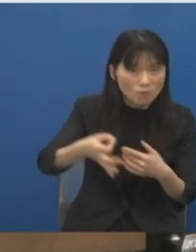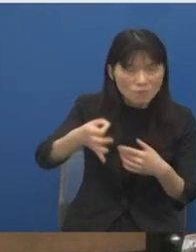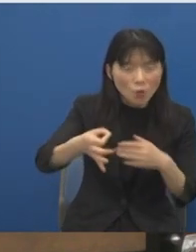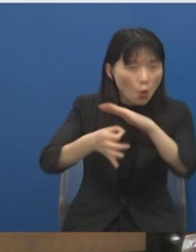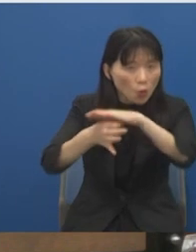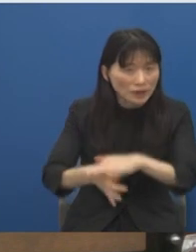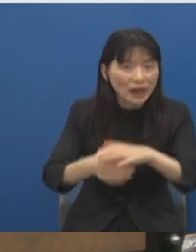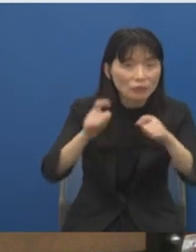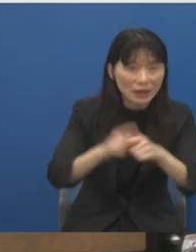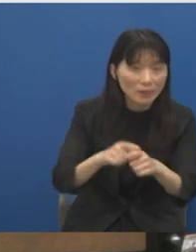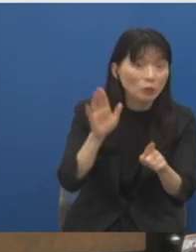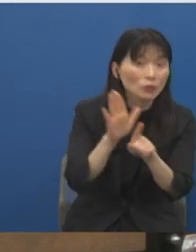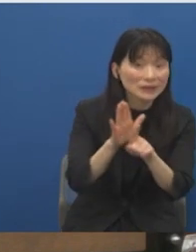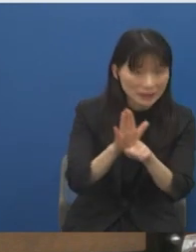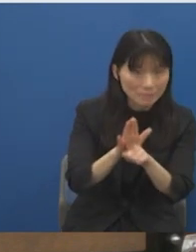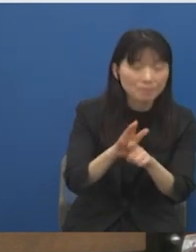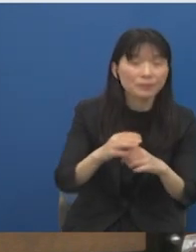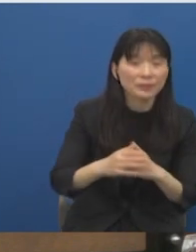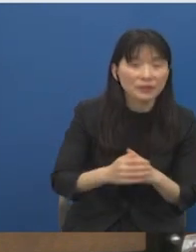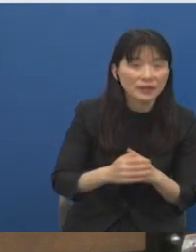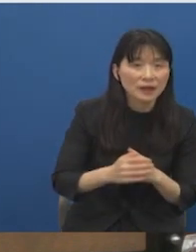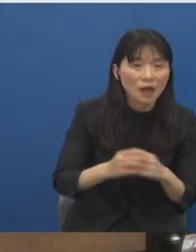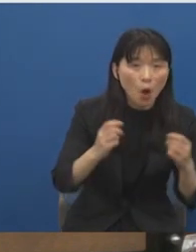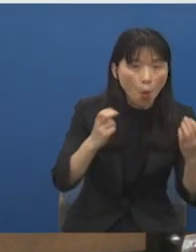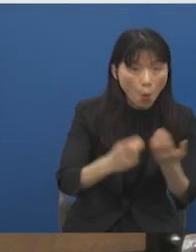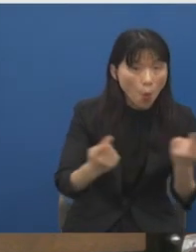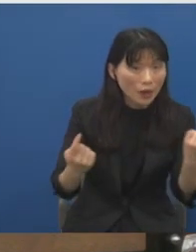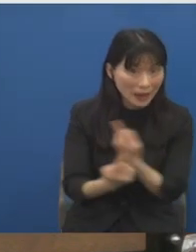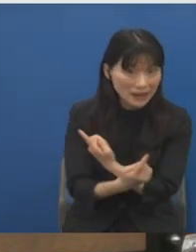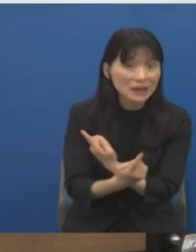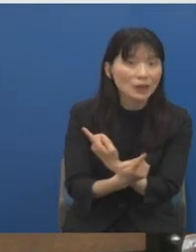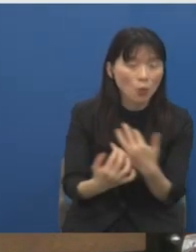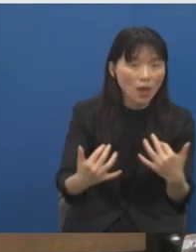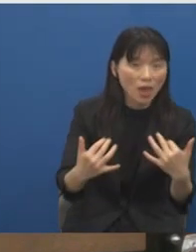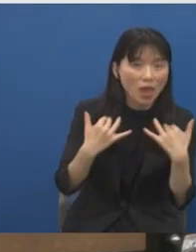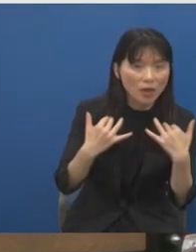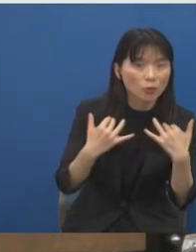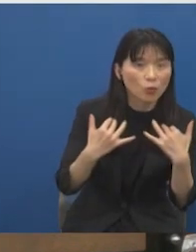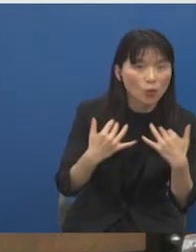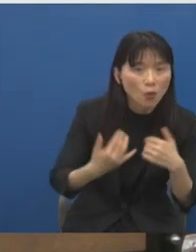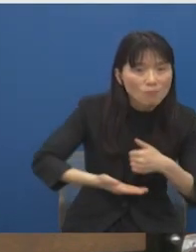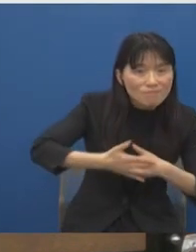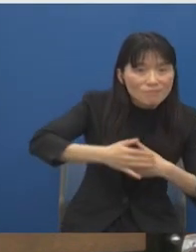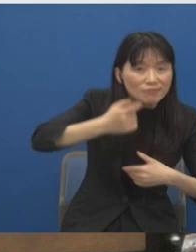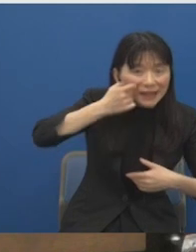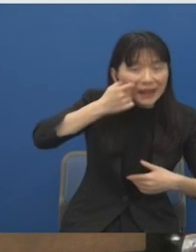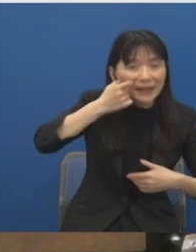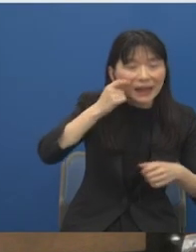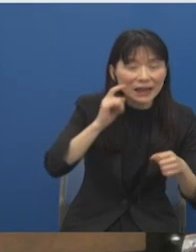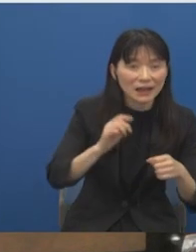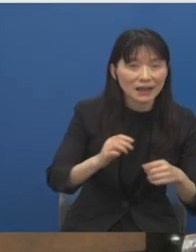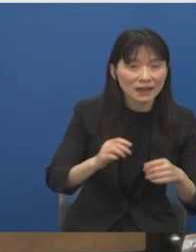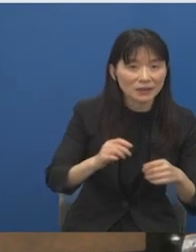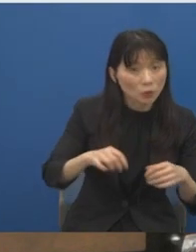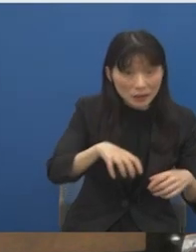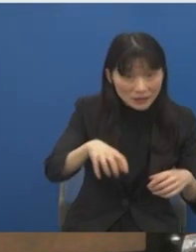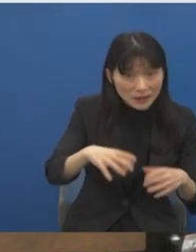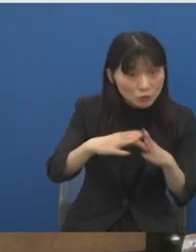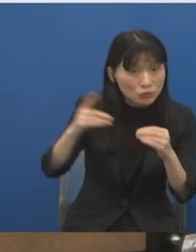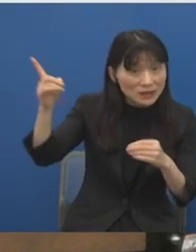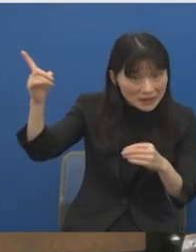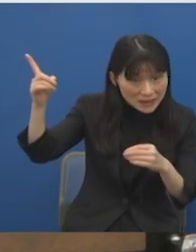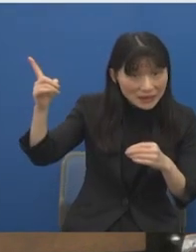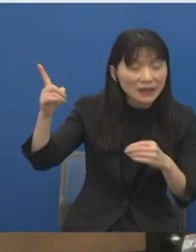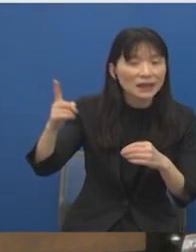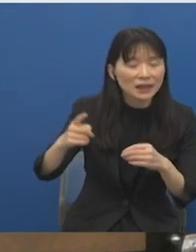臨時支援に関しては、法改正による影響を予見できなかったことへの疑問、国に対して医療費抑